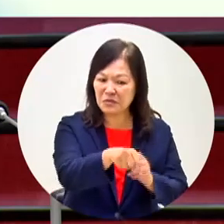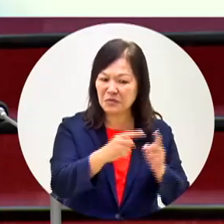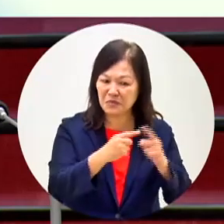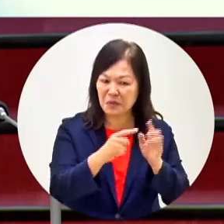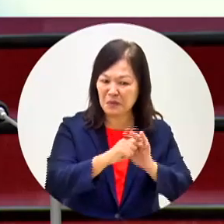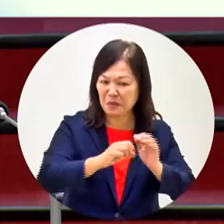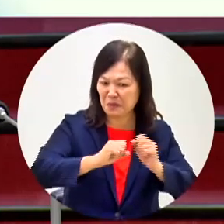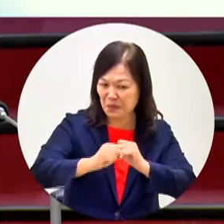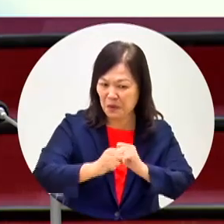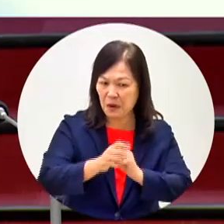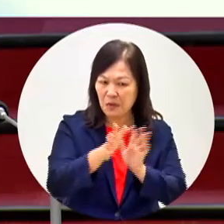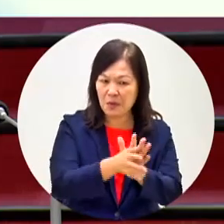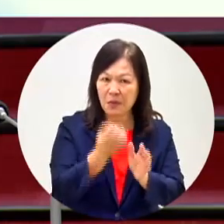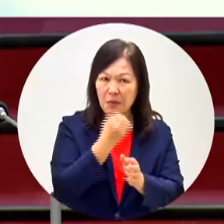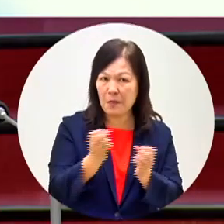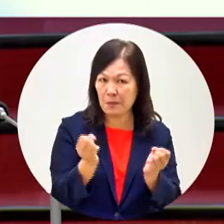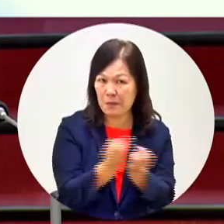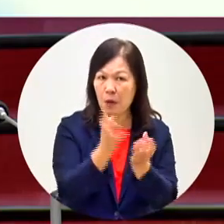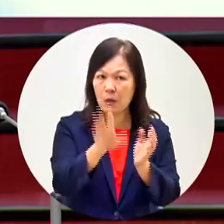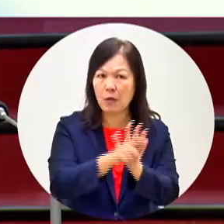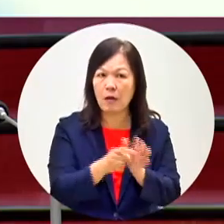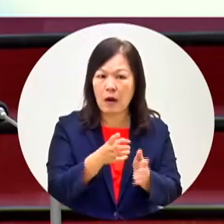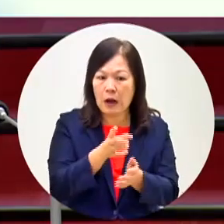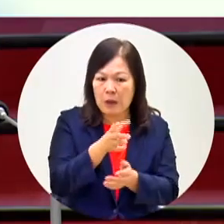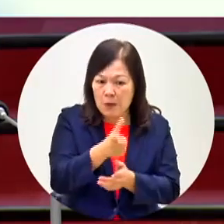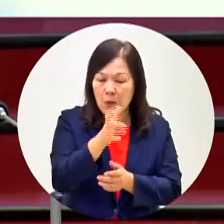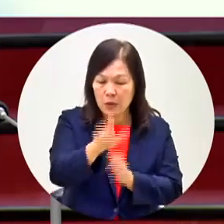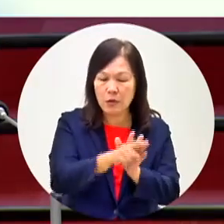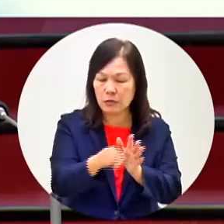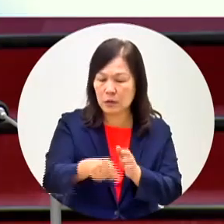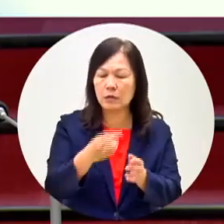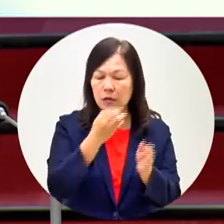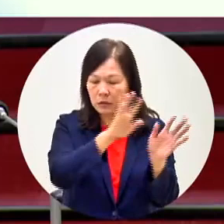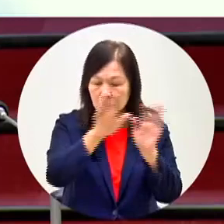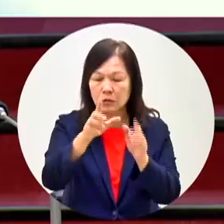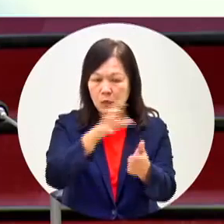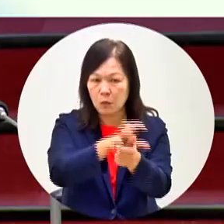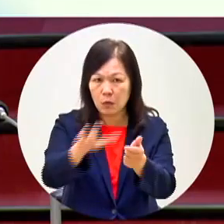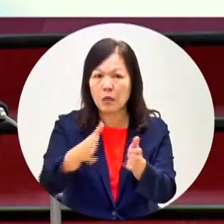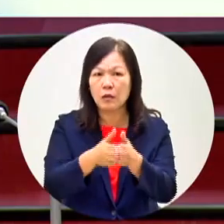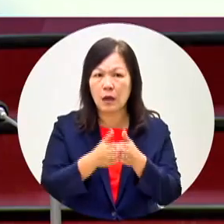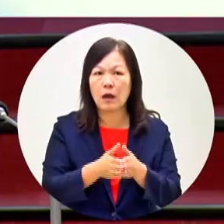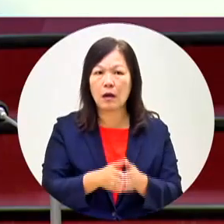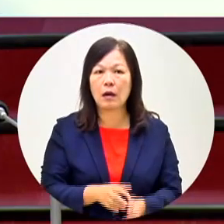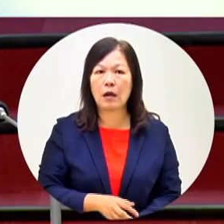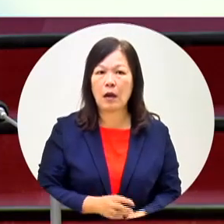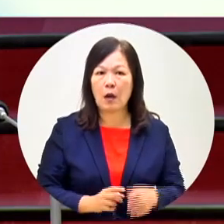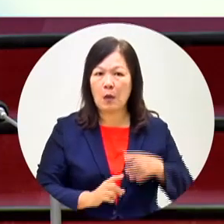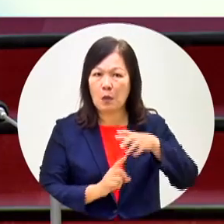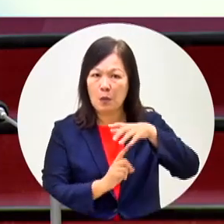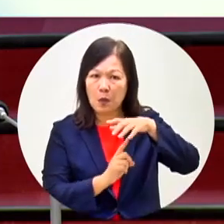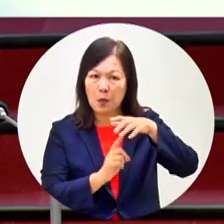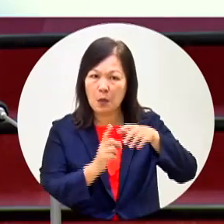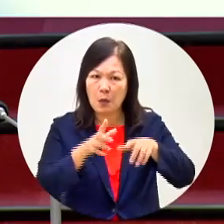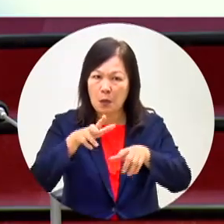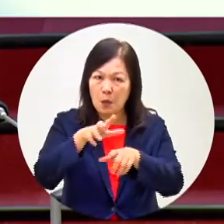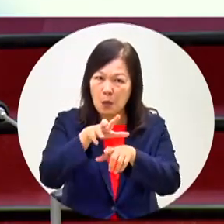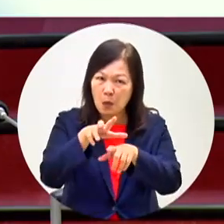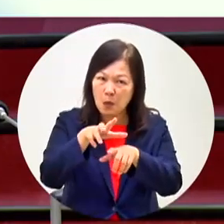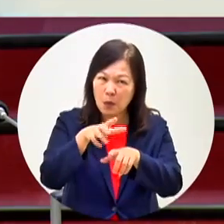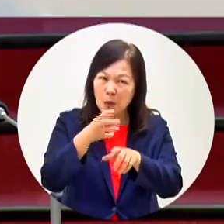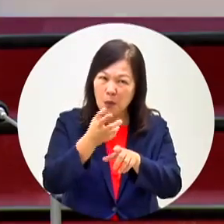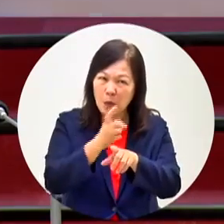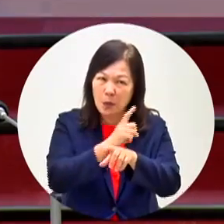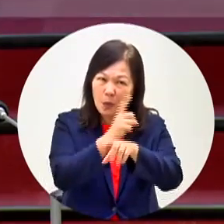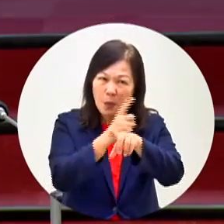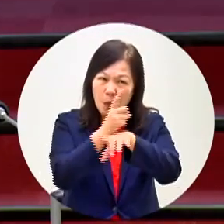要出这个装备哦。啊，无你是安那含直升机唔出，装甲车唔出来。来，我简单答复一下，你有啥物案